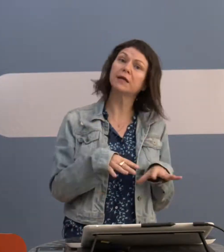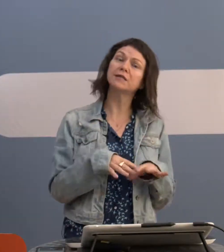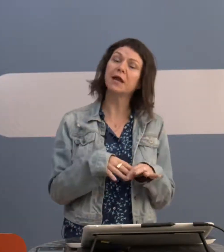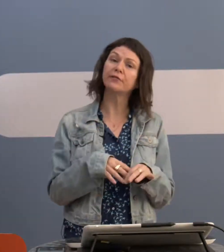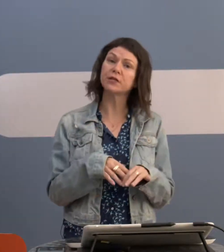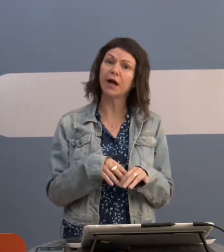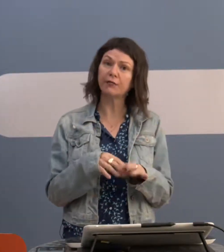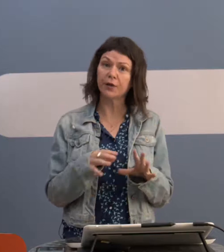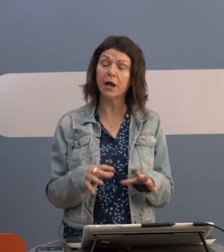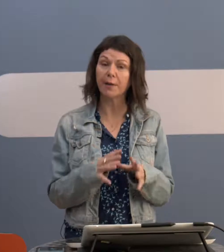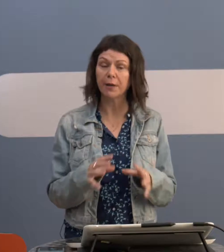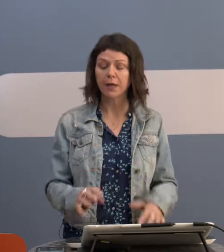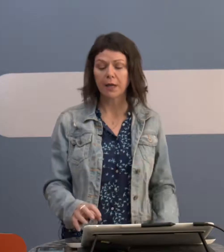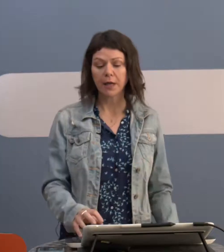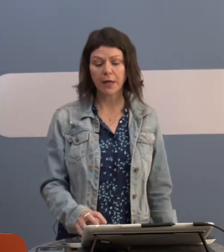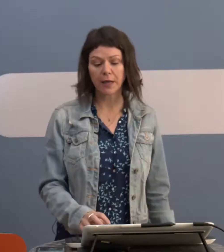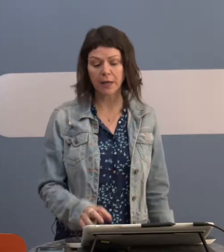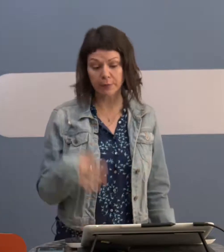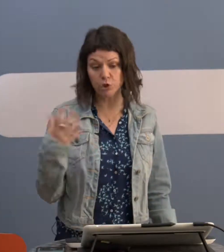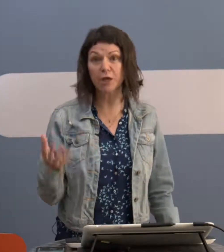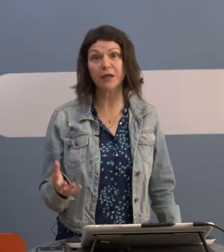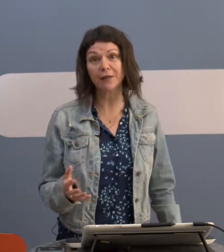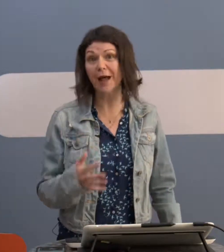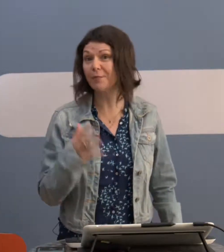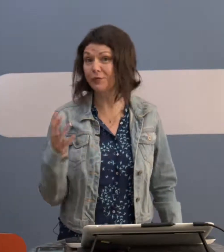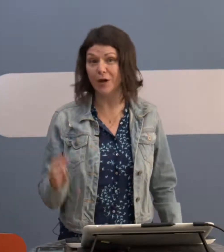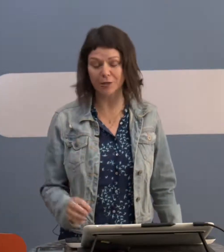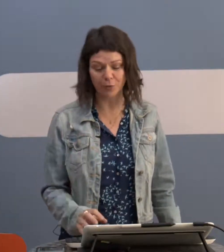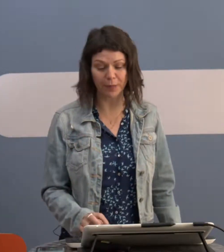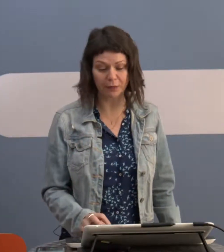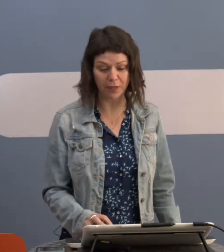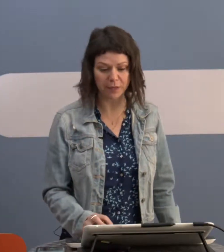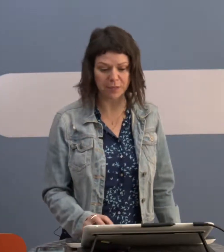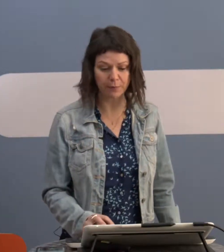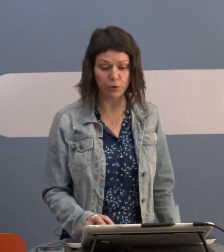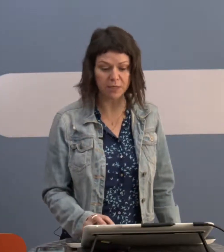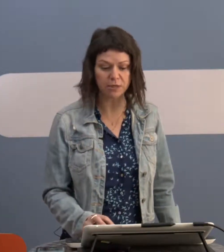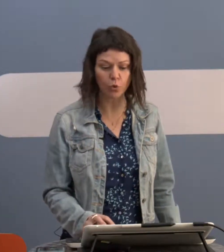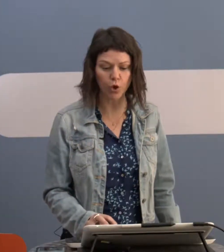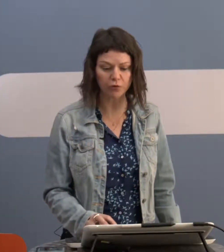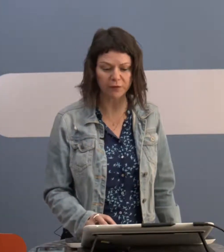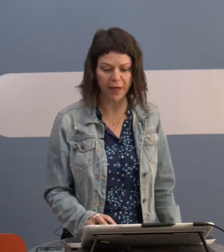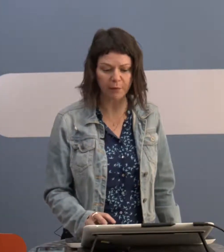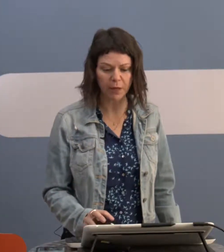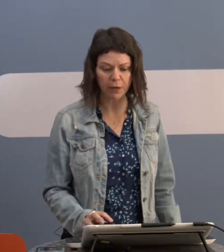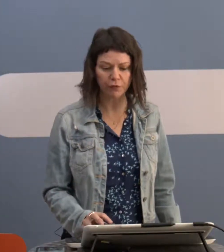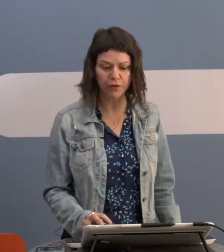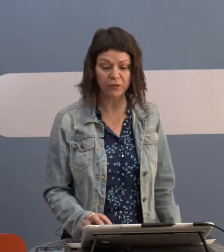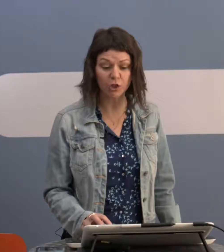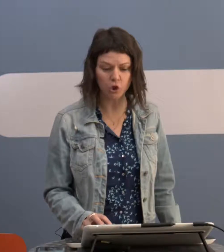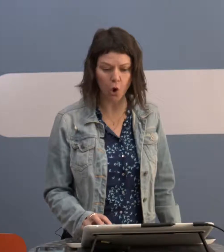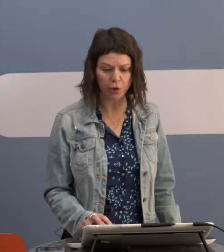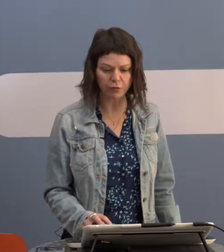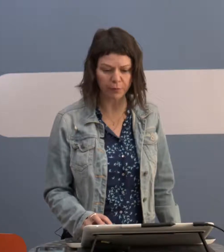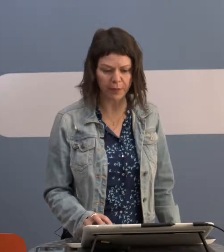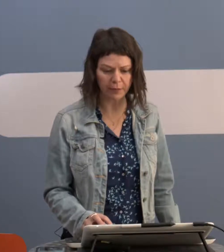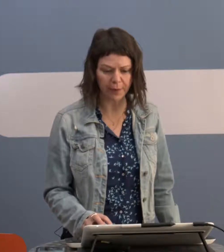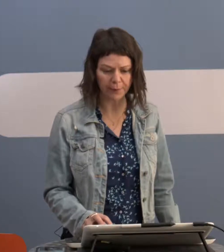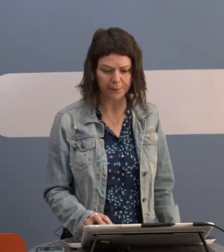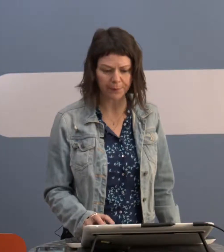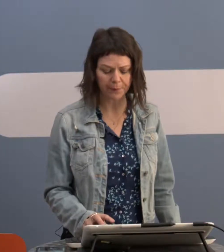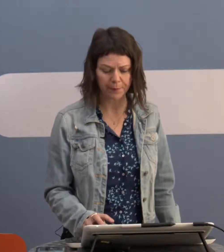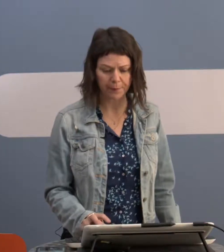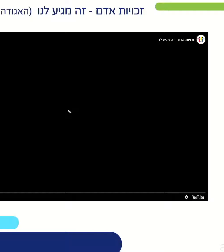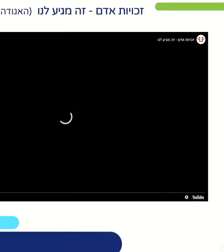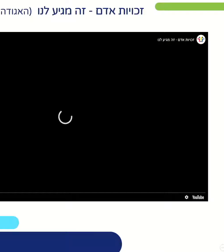אחר כך נצא להפסקה וגם נמשיך את המפגש המרתק הזה בנושא זכויות אדם ותקשורת ומדיה.